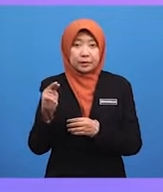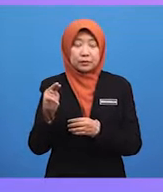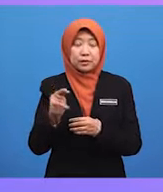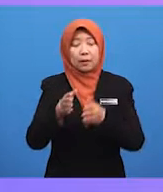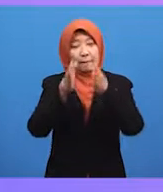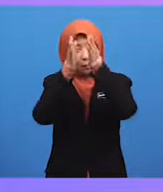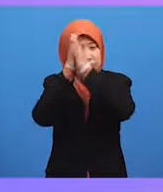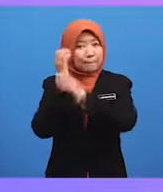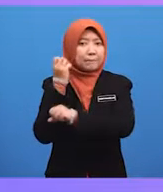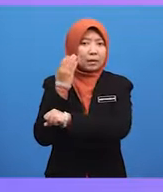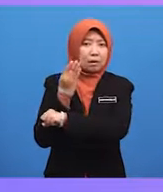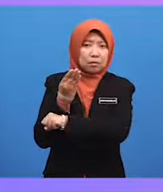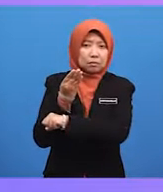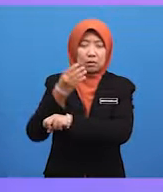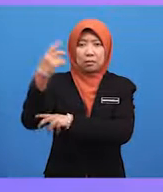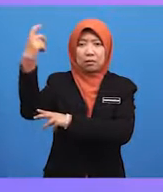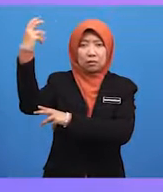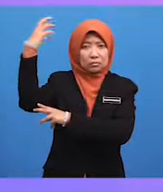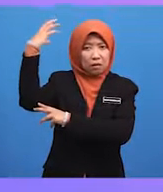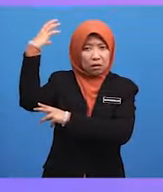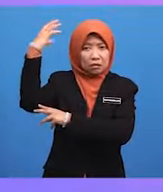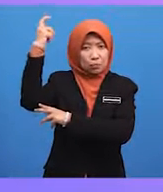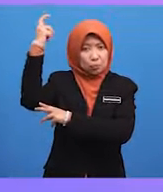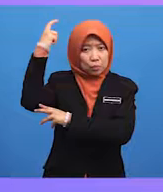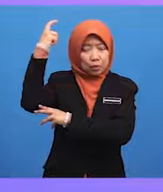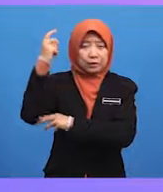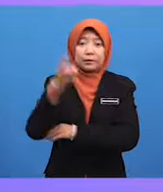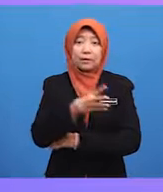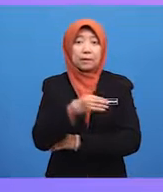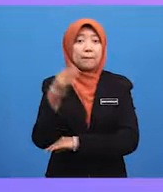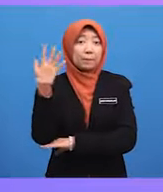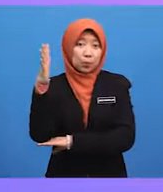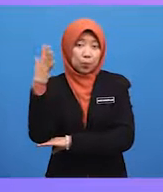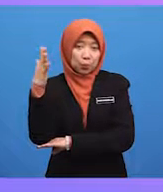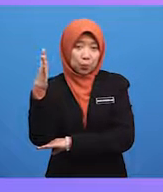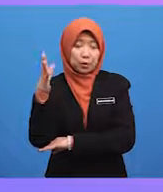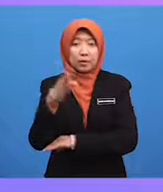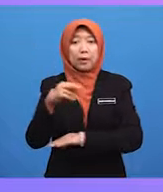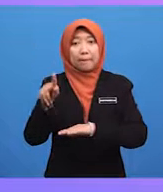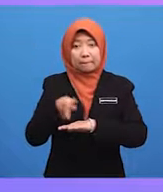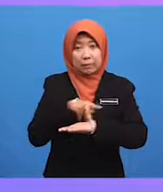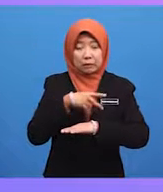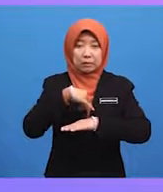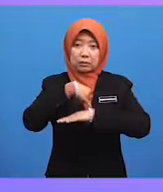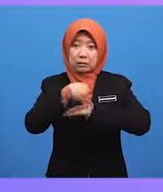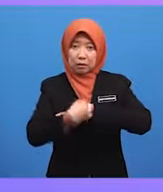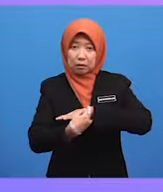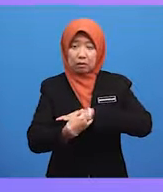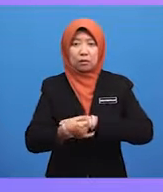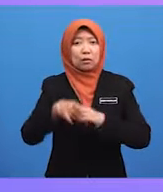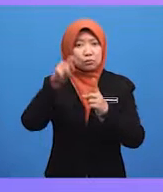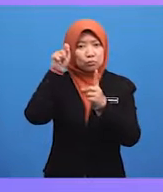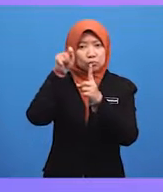berhala, matahari, bulan, pokok dan pemakaian azimat atau